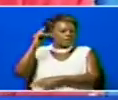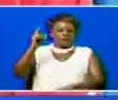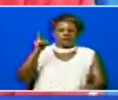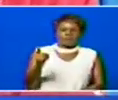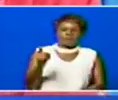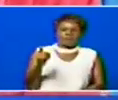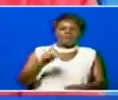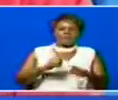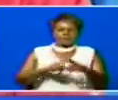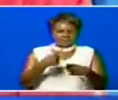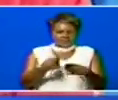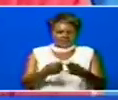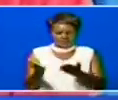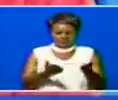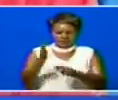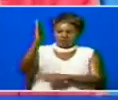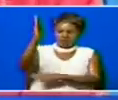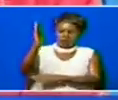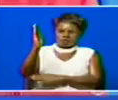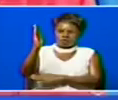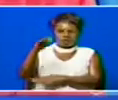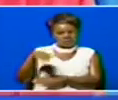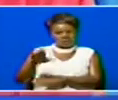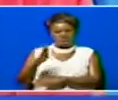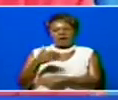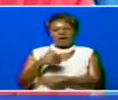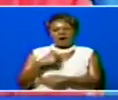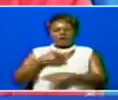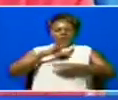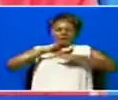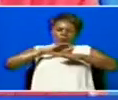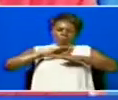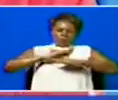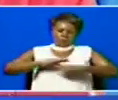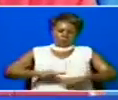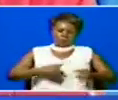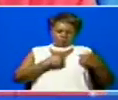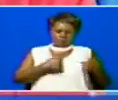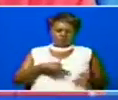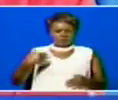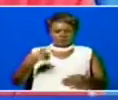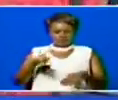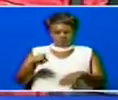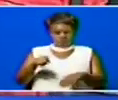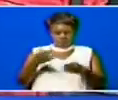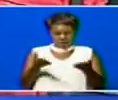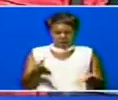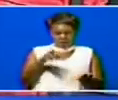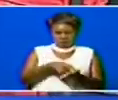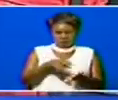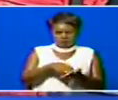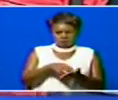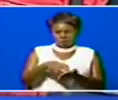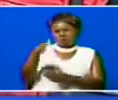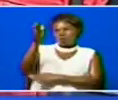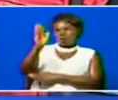And then ile kutumikia Mungu sana kuna venye unapata ile afueni ya moyo. Kwa hivyo wewe kile ambacho kimekufikisha mahali ulipo kwa